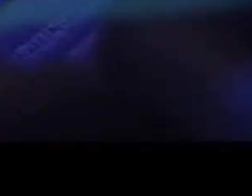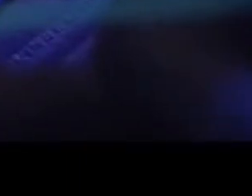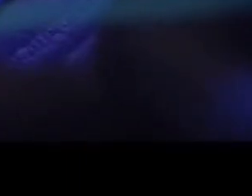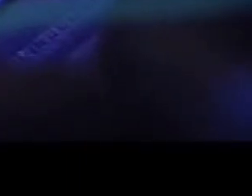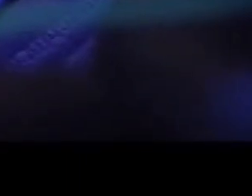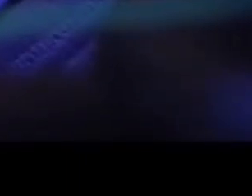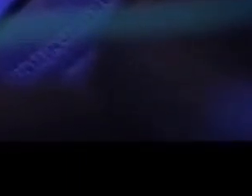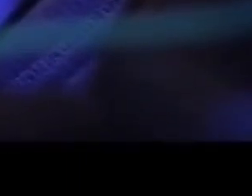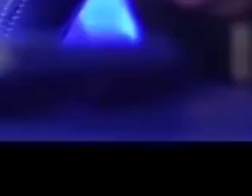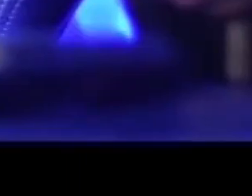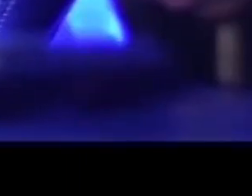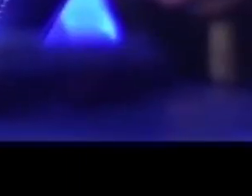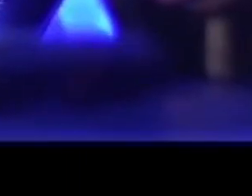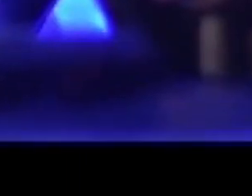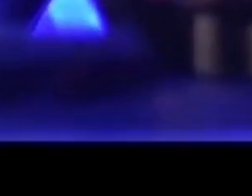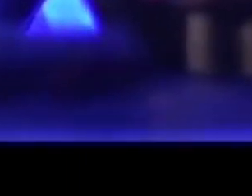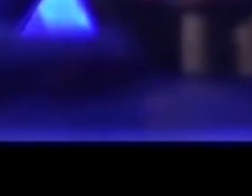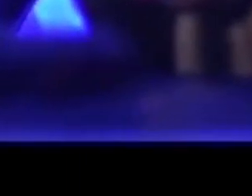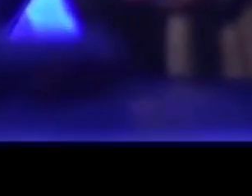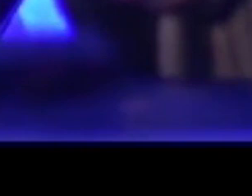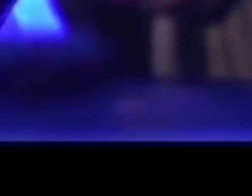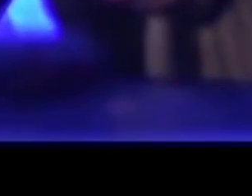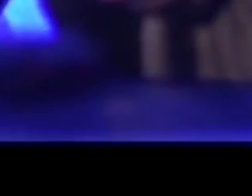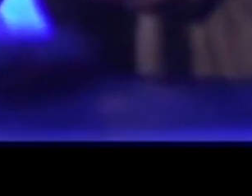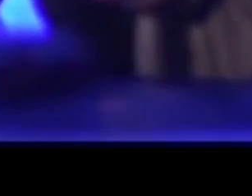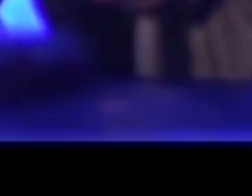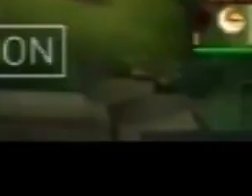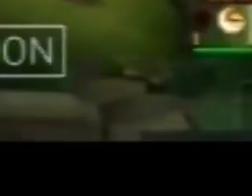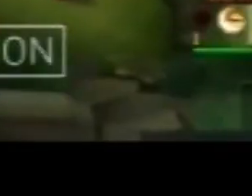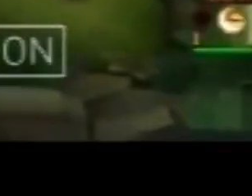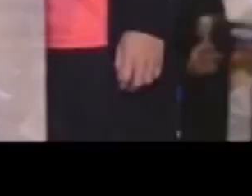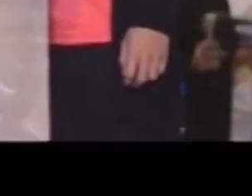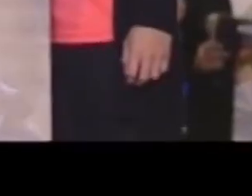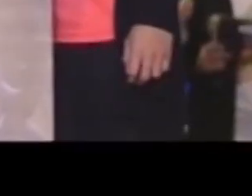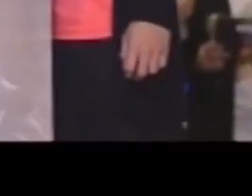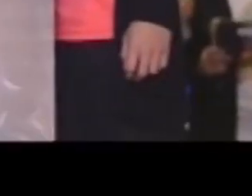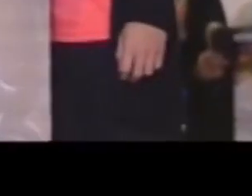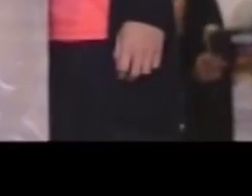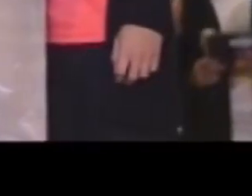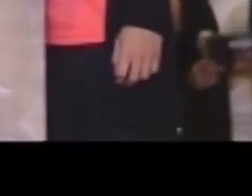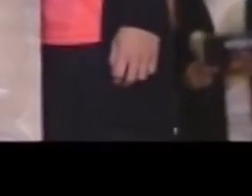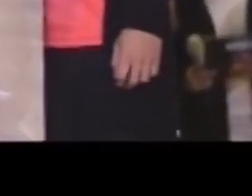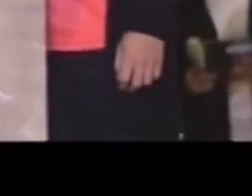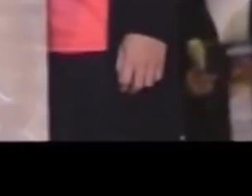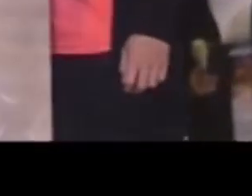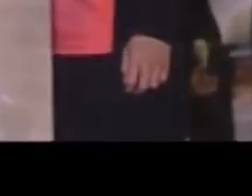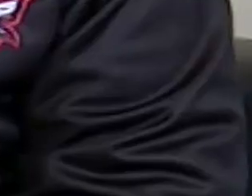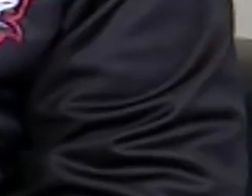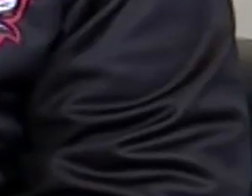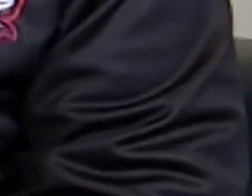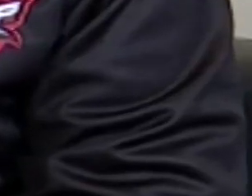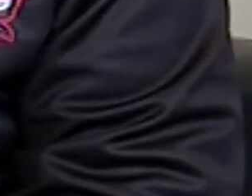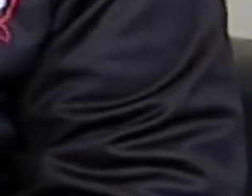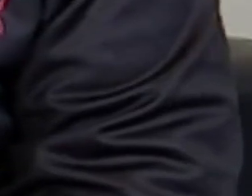kenapa atlet e-sports itu harus dan wajib untuk latihan fisik gitu. Dan dari pola makan juga dijaga